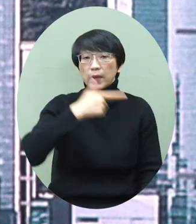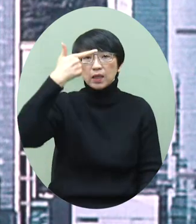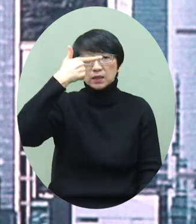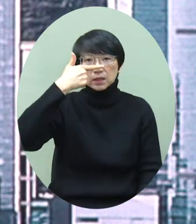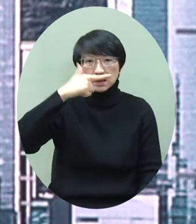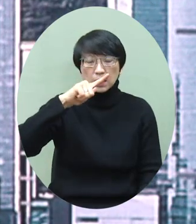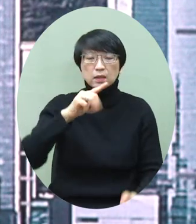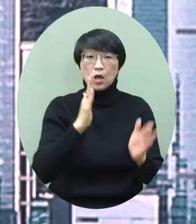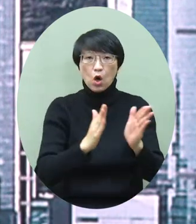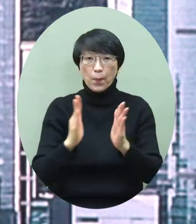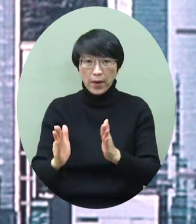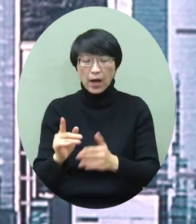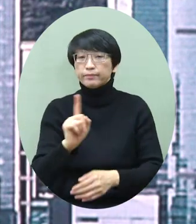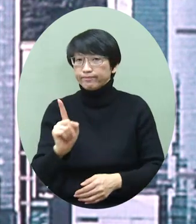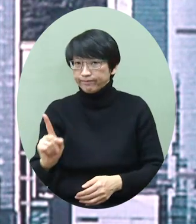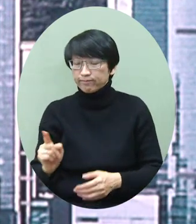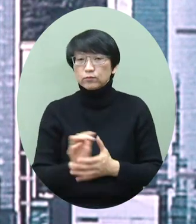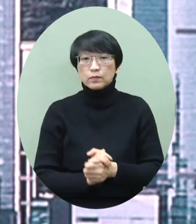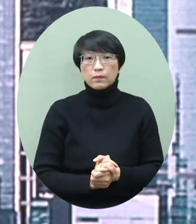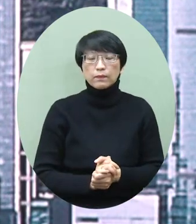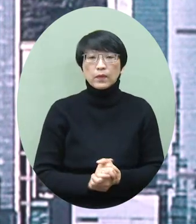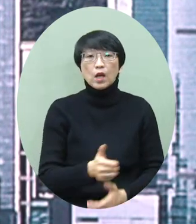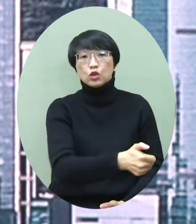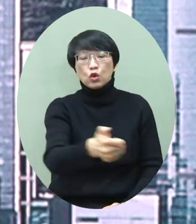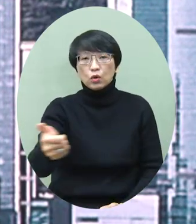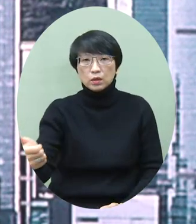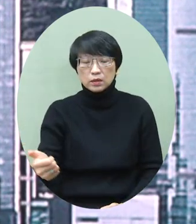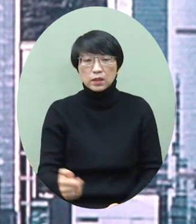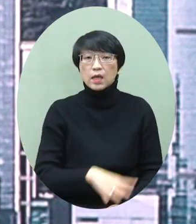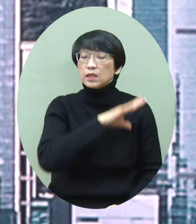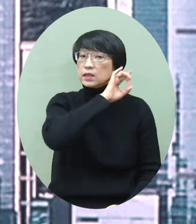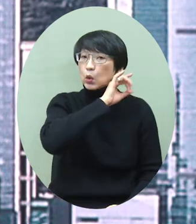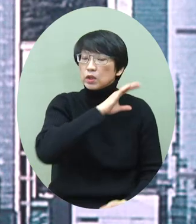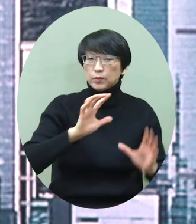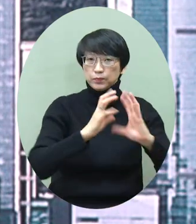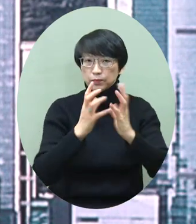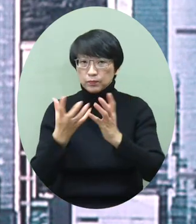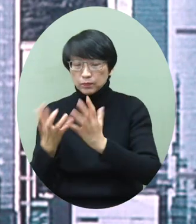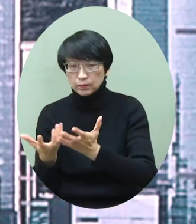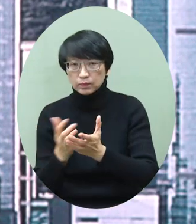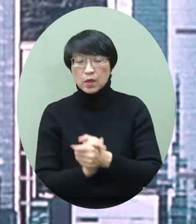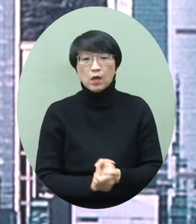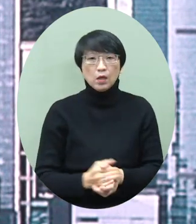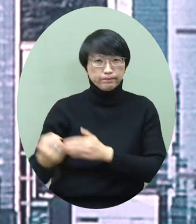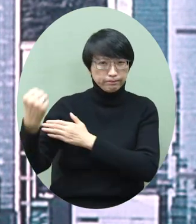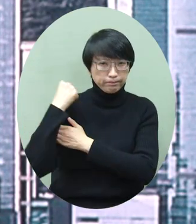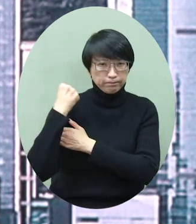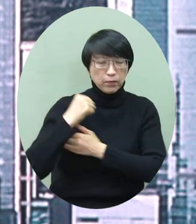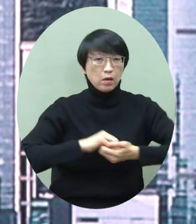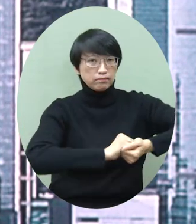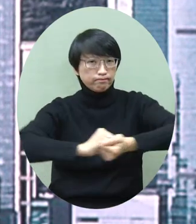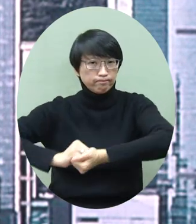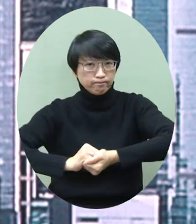嘅安排。咁喺呢度咧亦都係多謝業界酒店業界嗰個嘅全力嘅配合亦